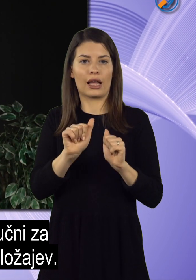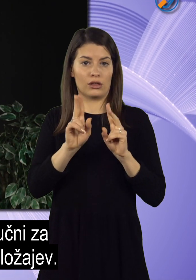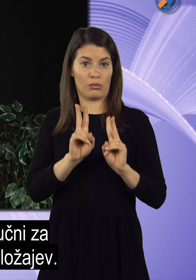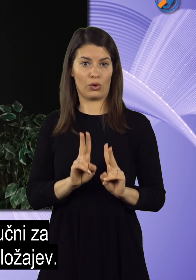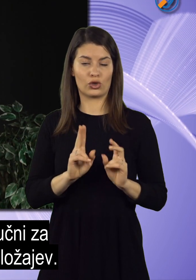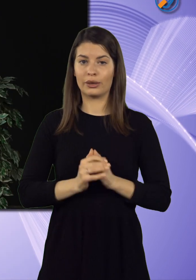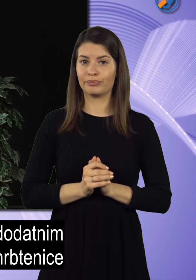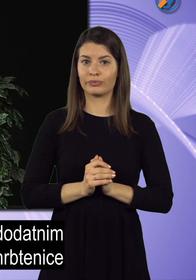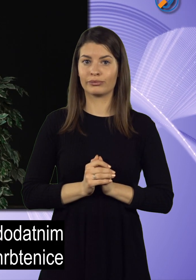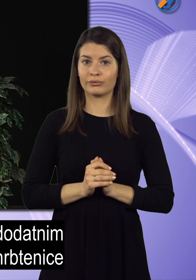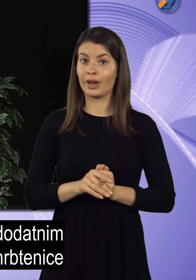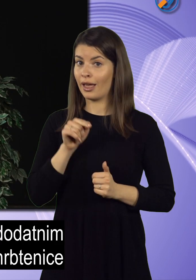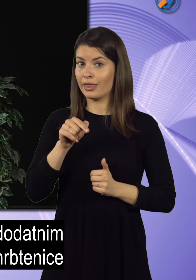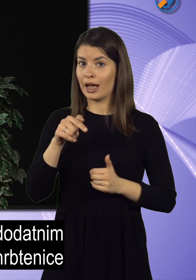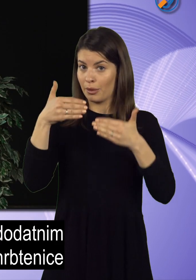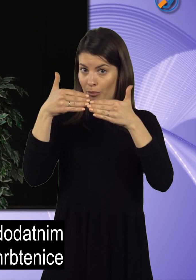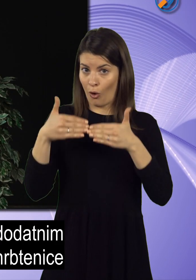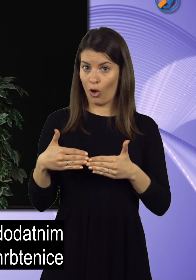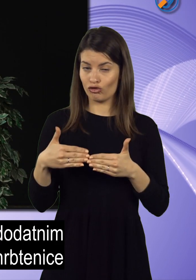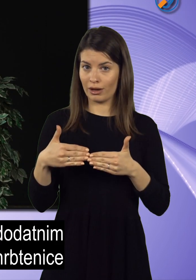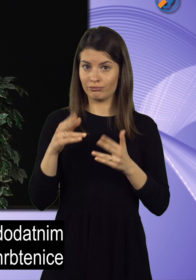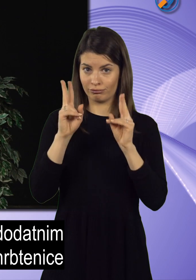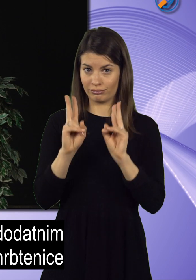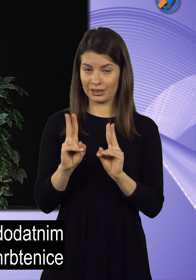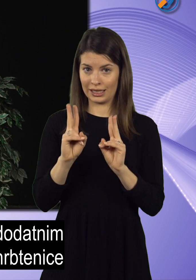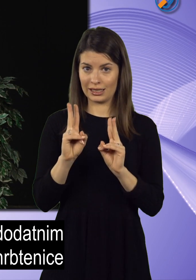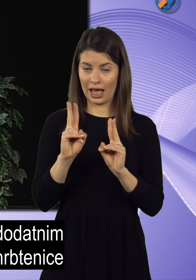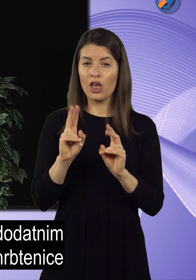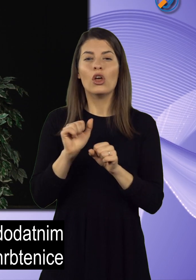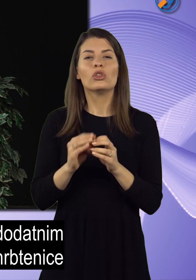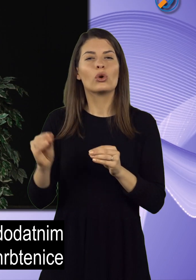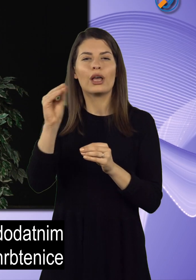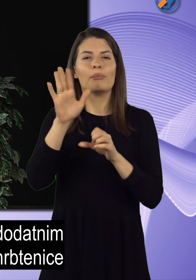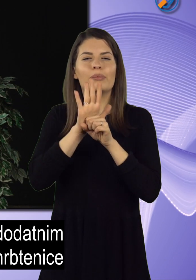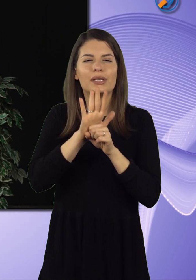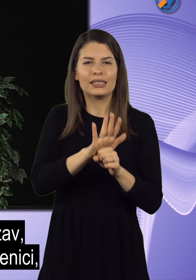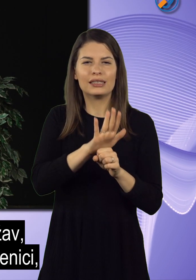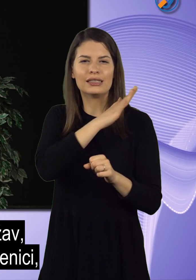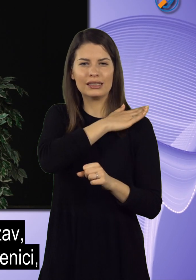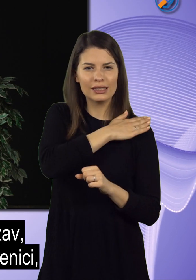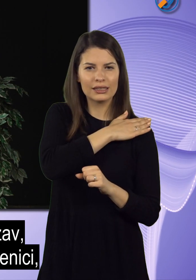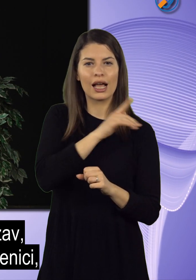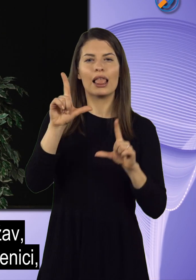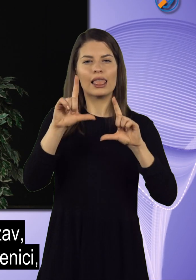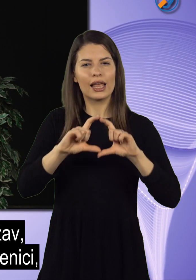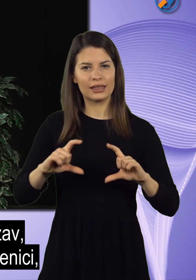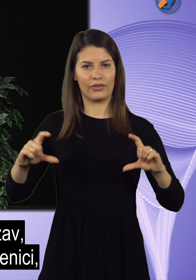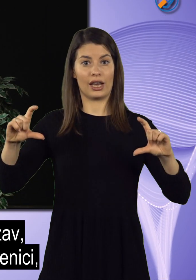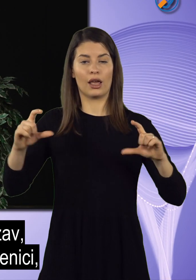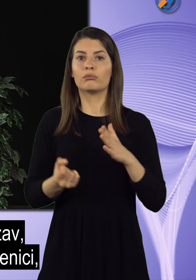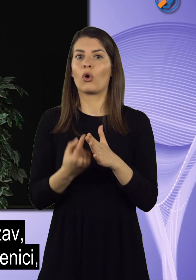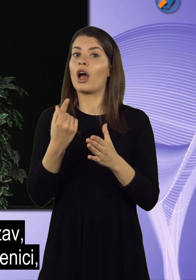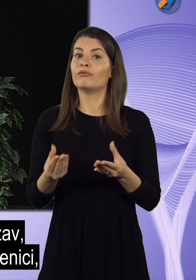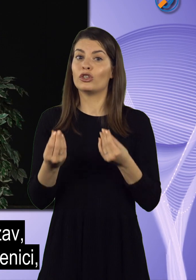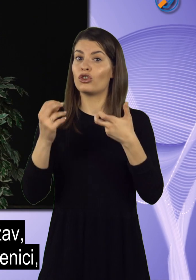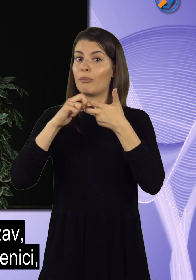statičnih položajev. Takšen položaj telesa z dodatnim pritiskom na ledveni del hrbtenice povzroča večino težav,